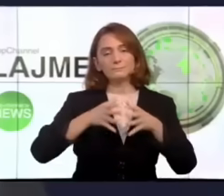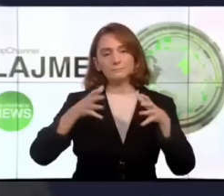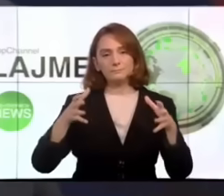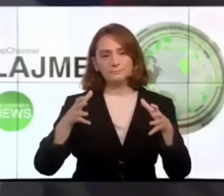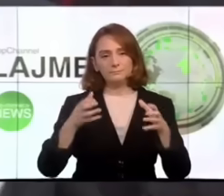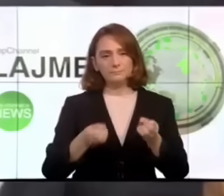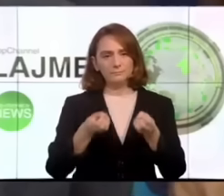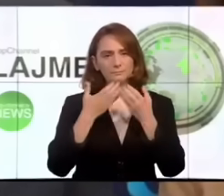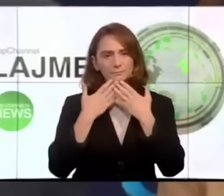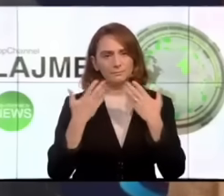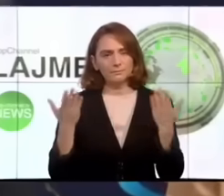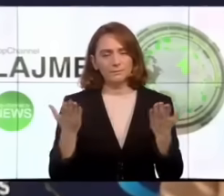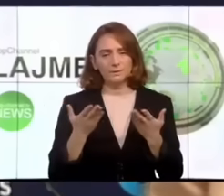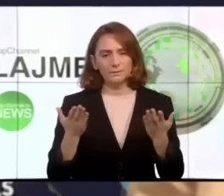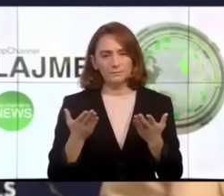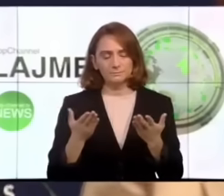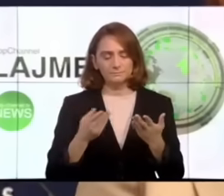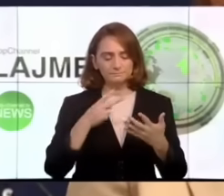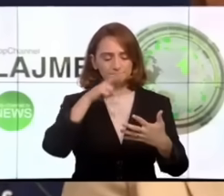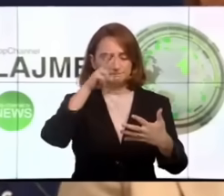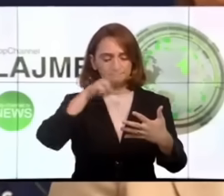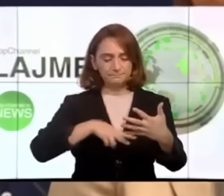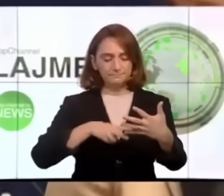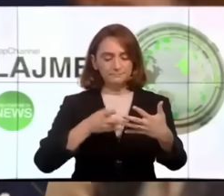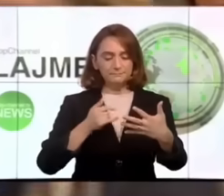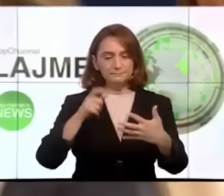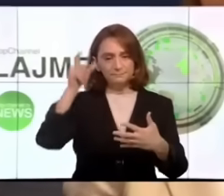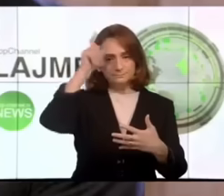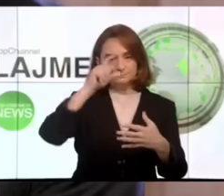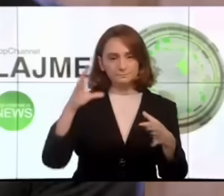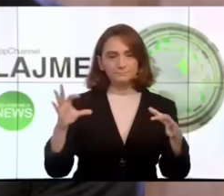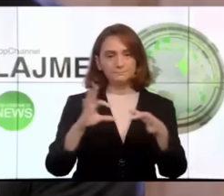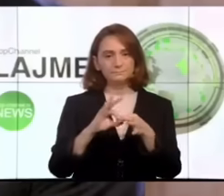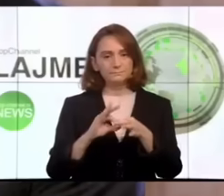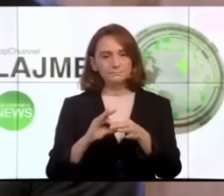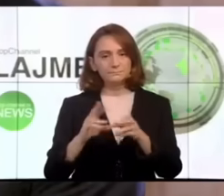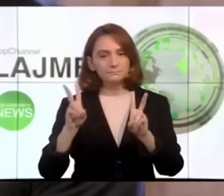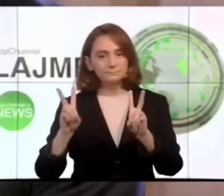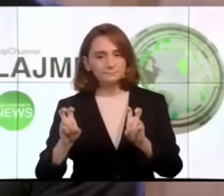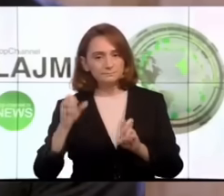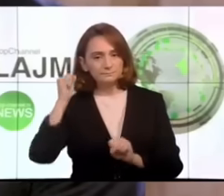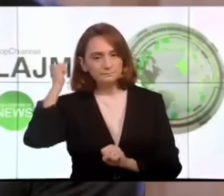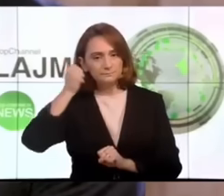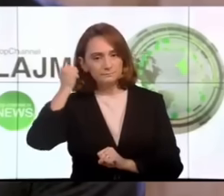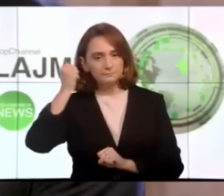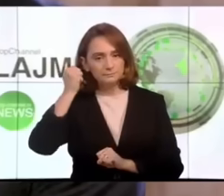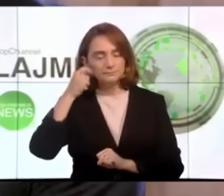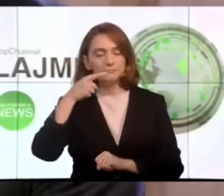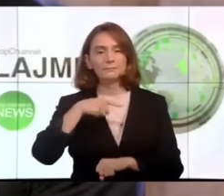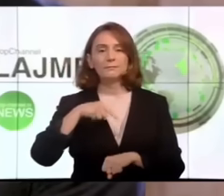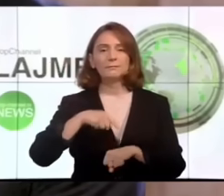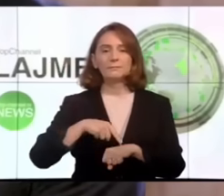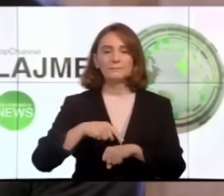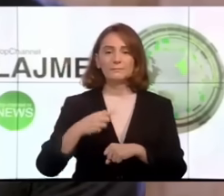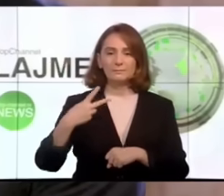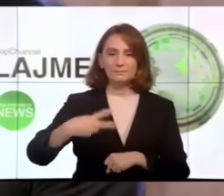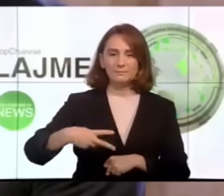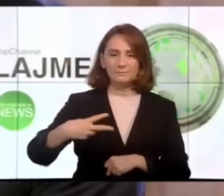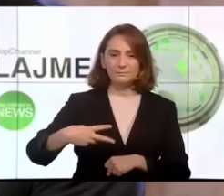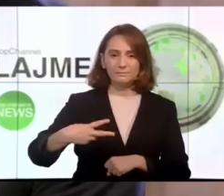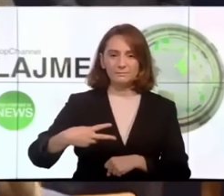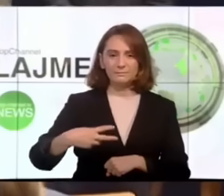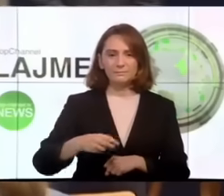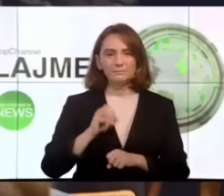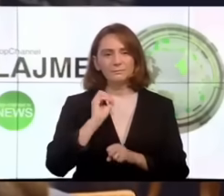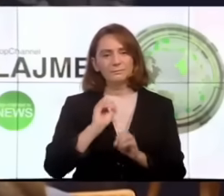dhe çfarë hapash do të hedh shteti serb lidhur me këtë ngjarje. Në orën 18, presidenti do të shpjegoj saktësisht se çfarë